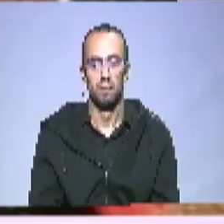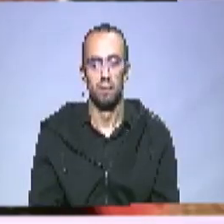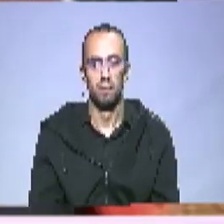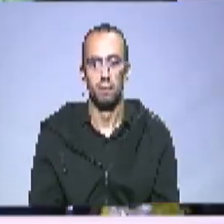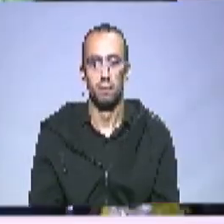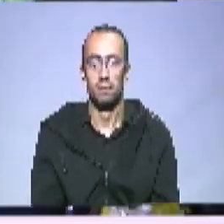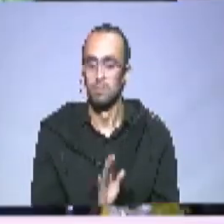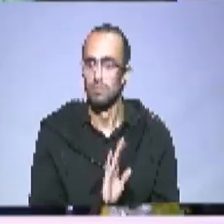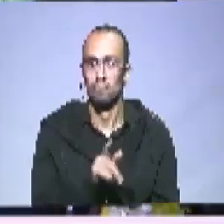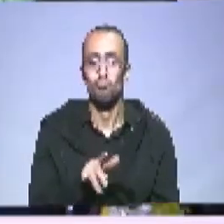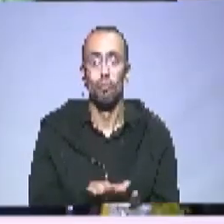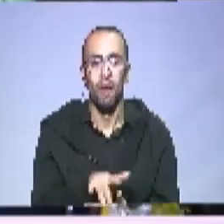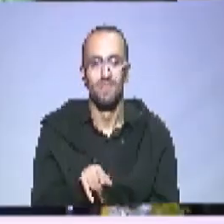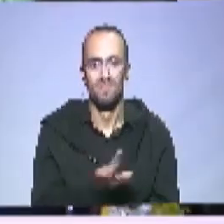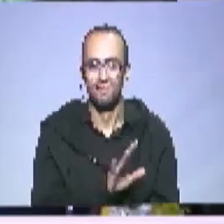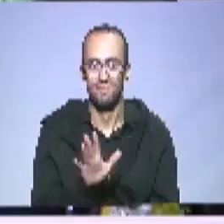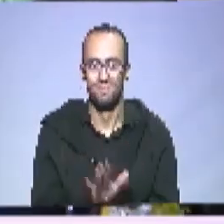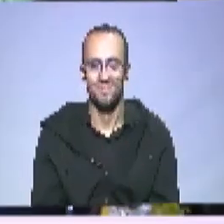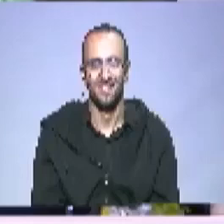مشكله.